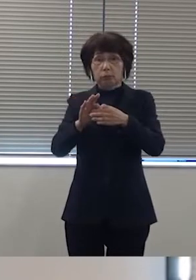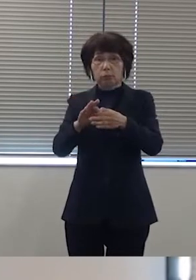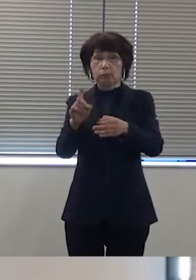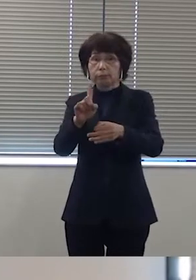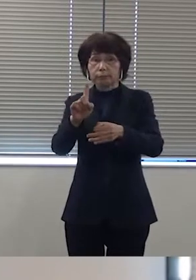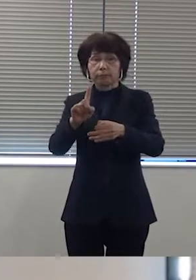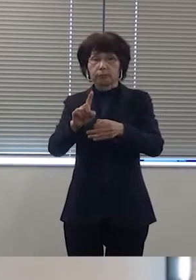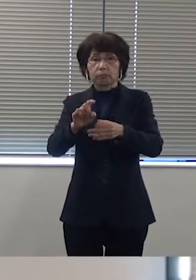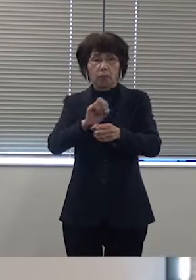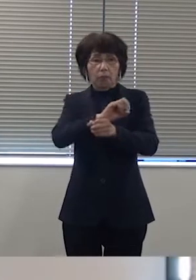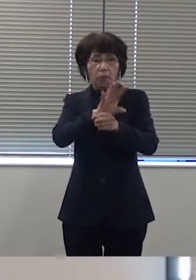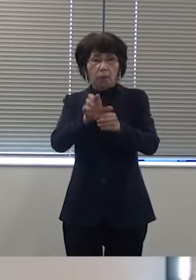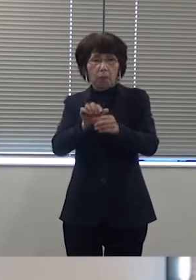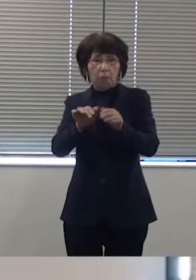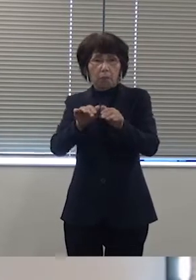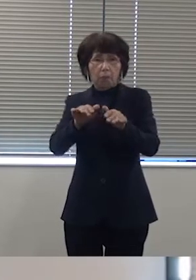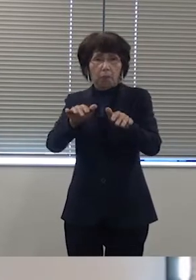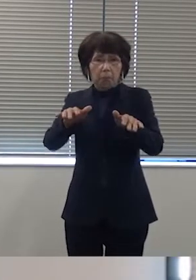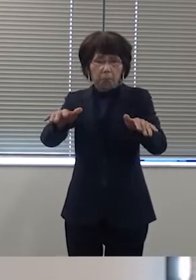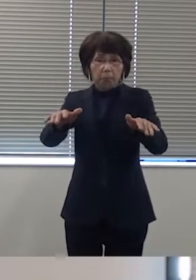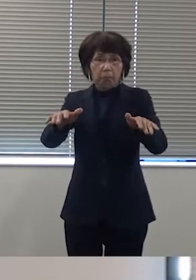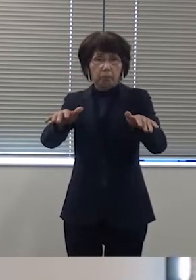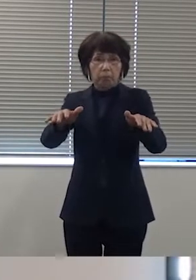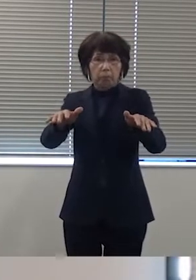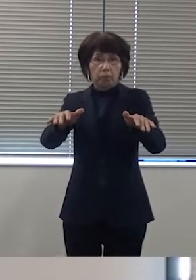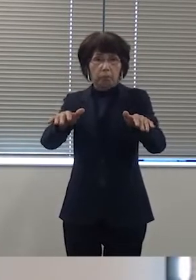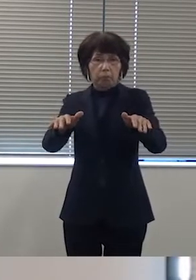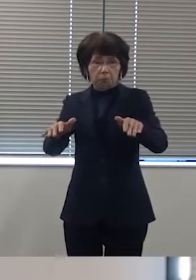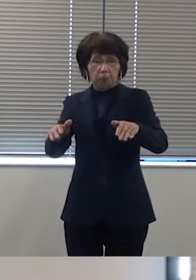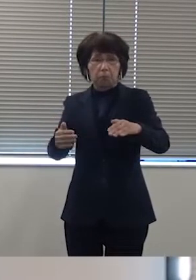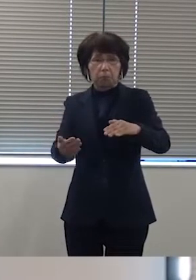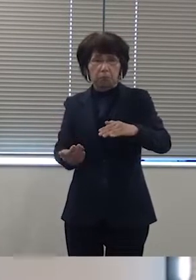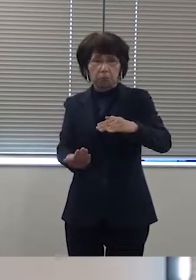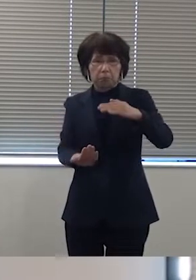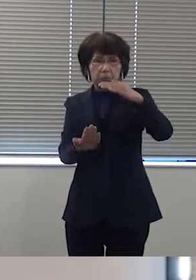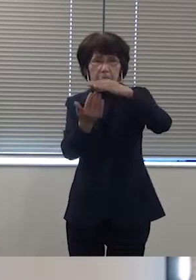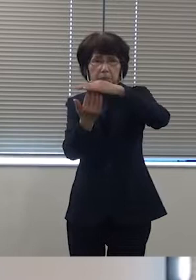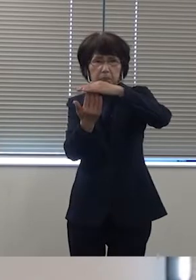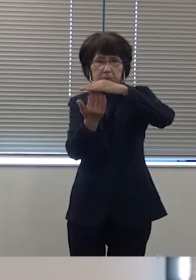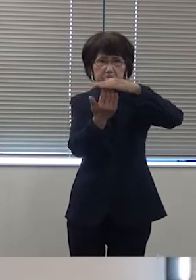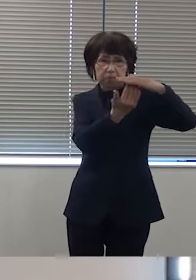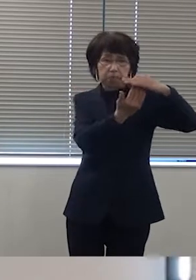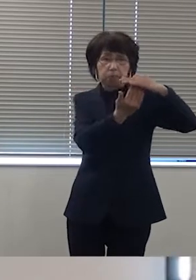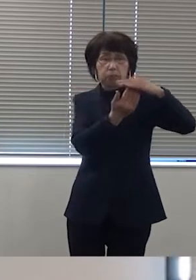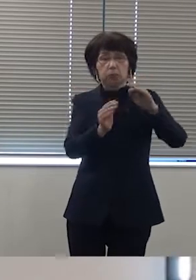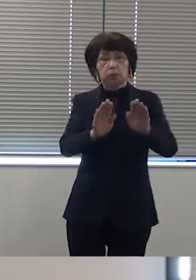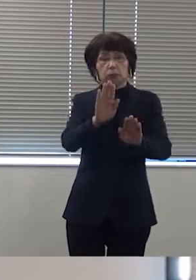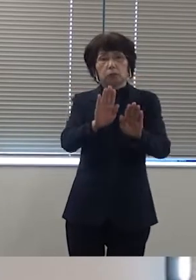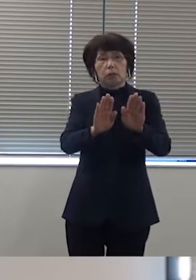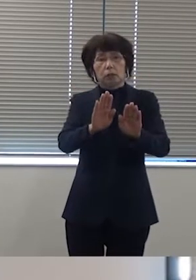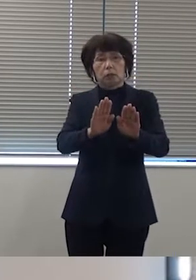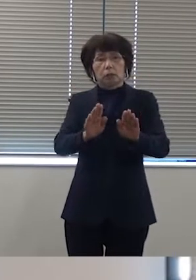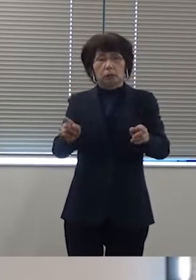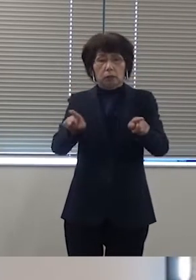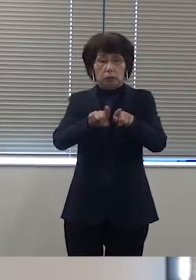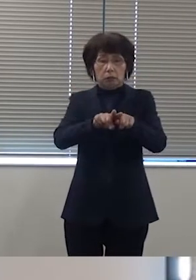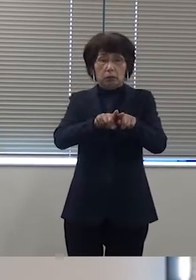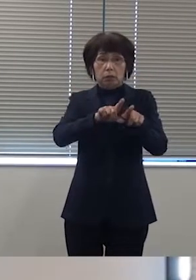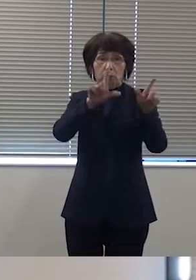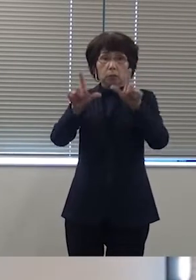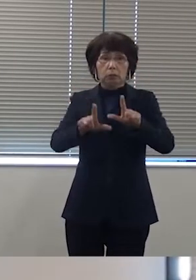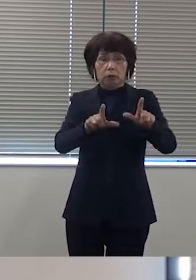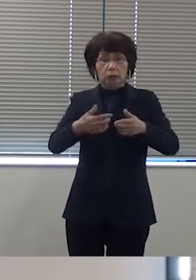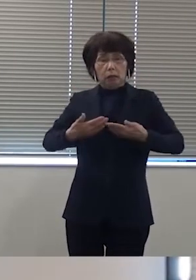やはりコロナがまだ今高止まりになってますので、共生と安心のまちづくり